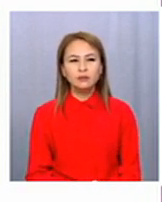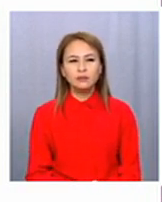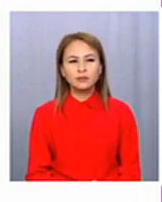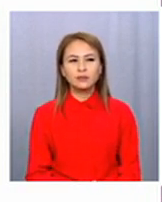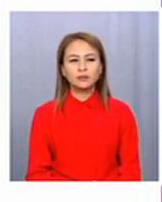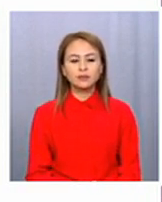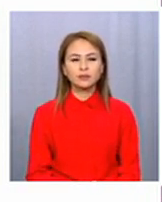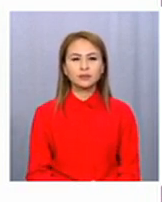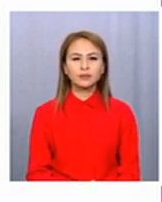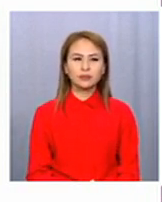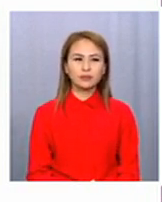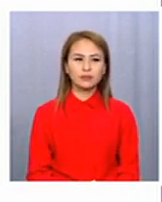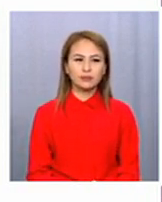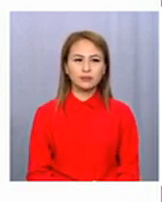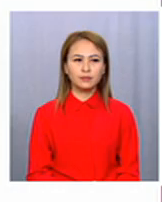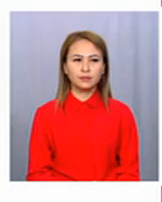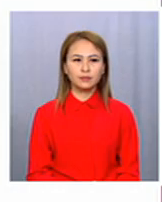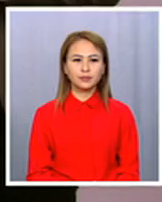Қанеке балалар?